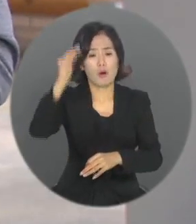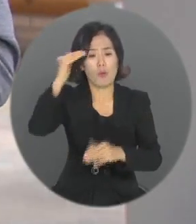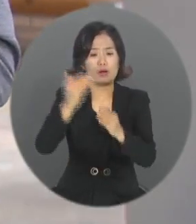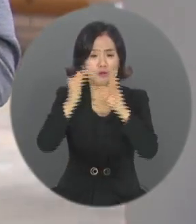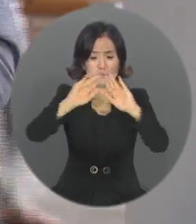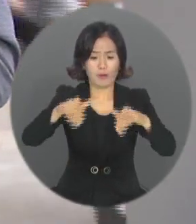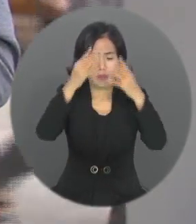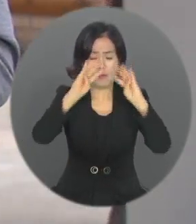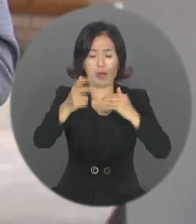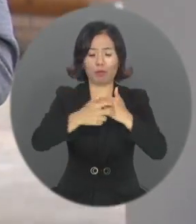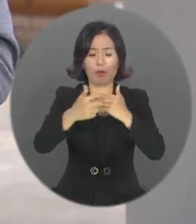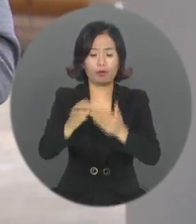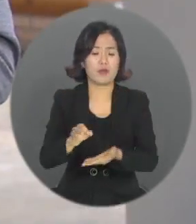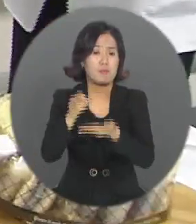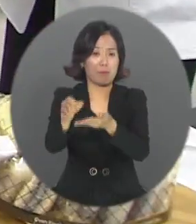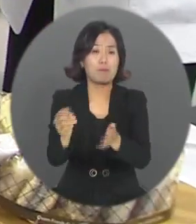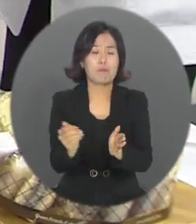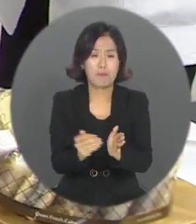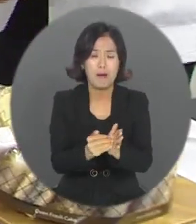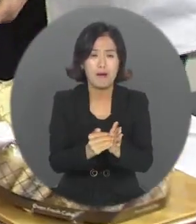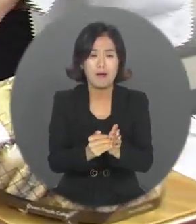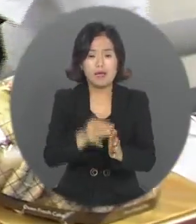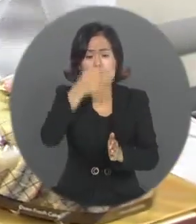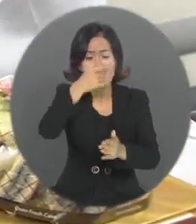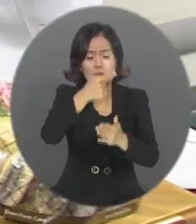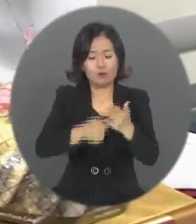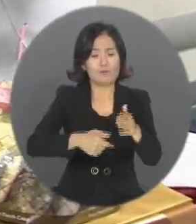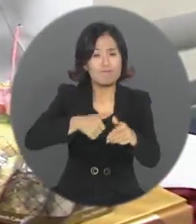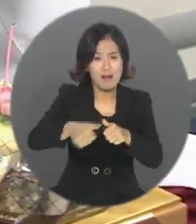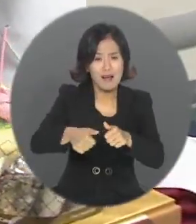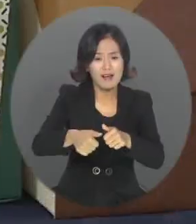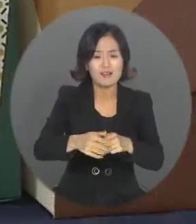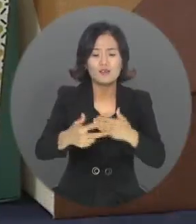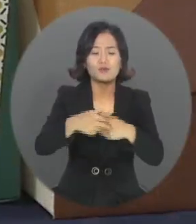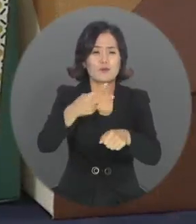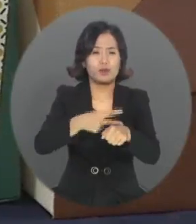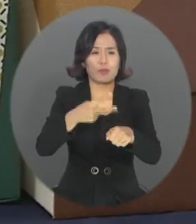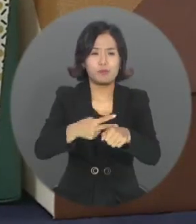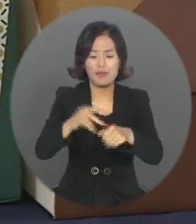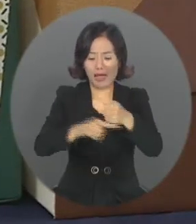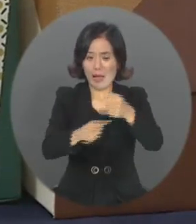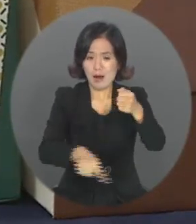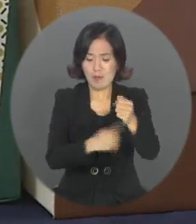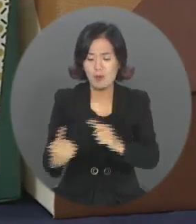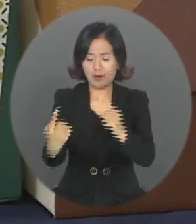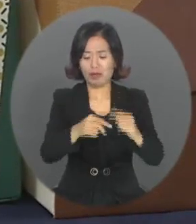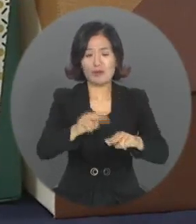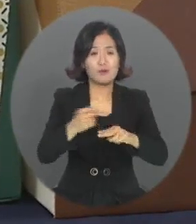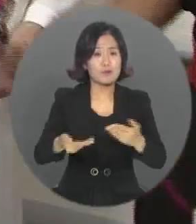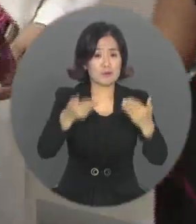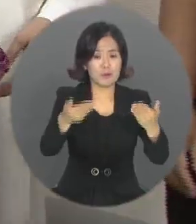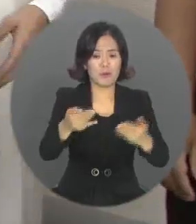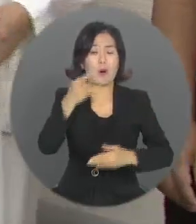화순 전남대병원에 전달했습니다. 힘든 수술을 이겨낸 둘세에게 의료진은 한복과 케이크를 선물했고